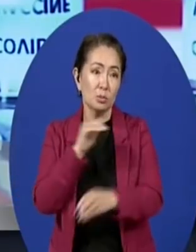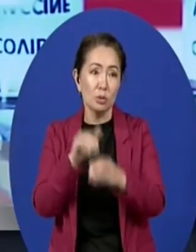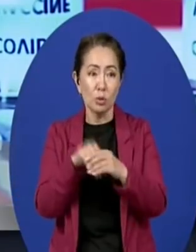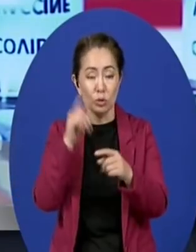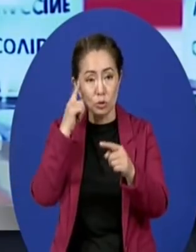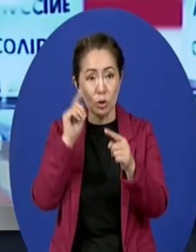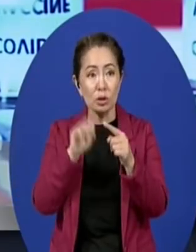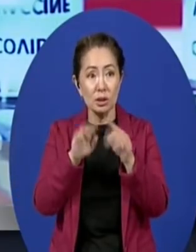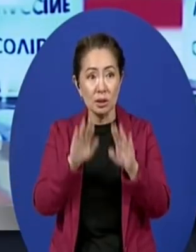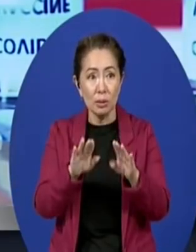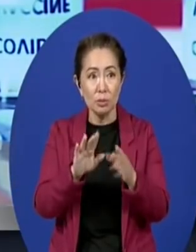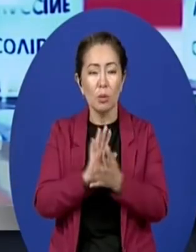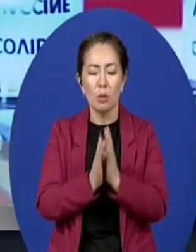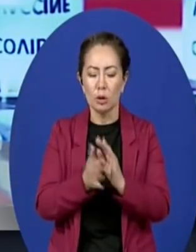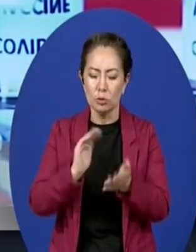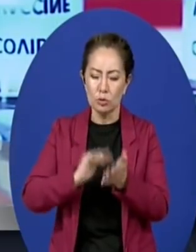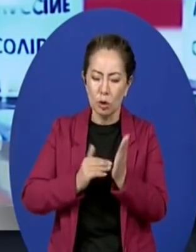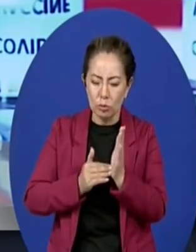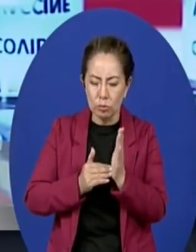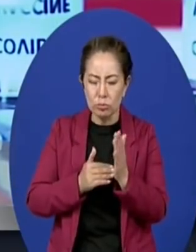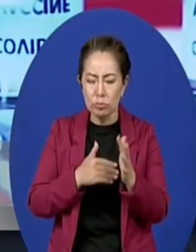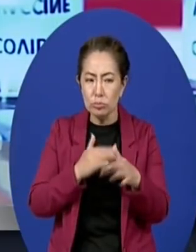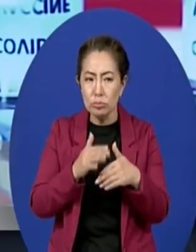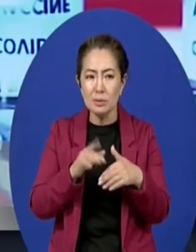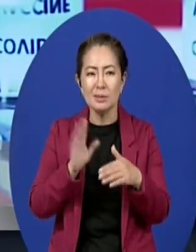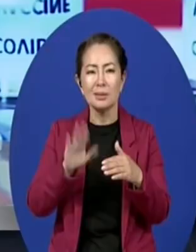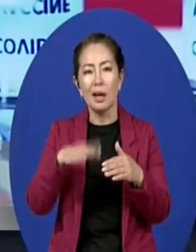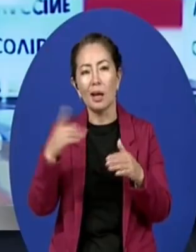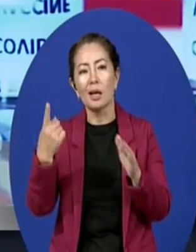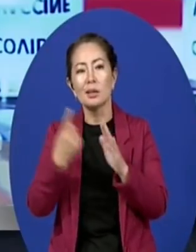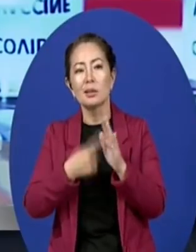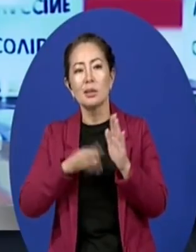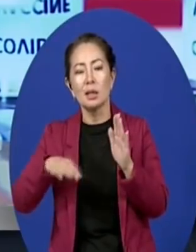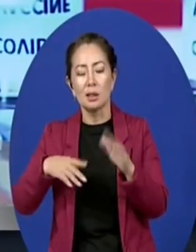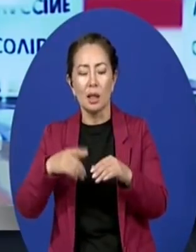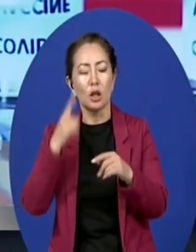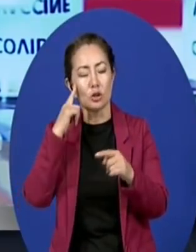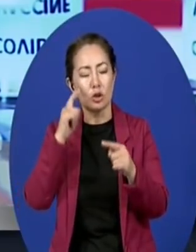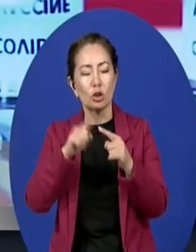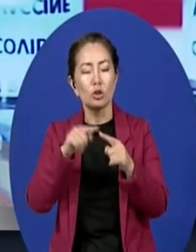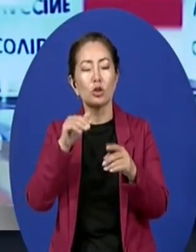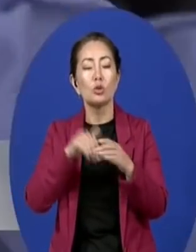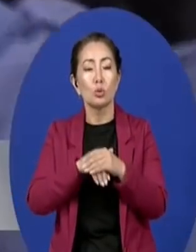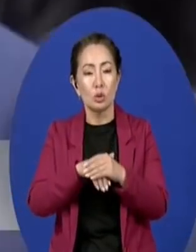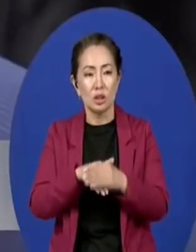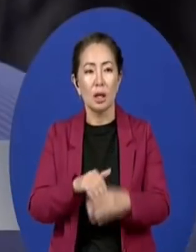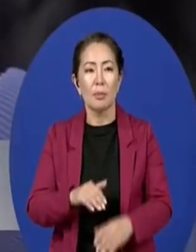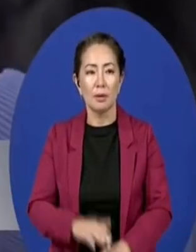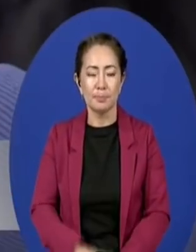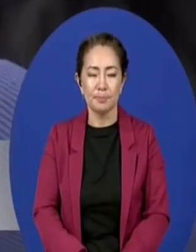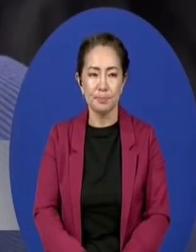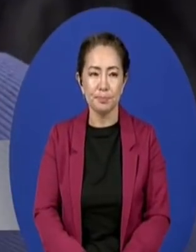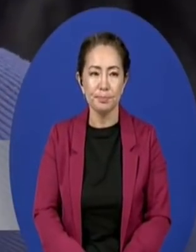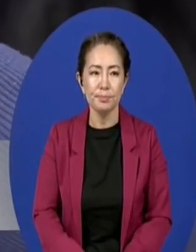бол тавьсан. Гэхдээ төвлөсөн хугацаанаас 1 сарын дараа энэхүү зорилтоо биелүүлж байна.